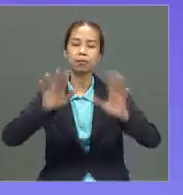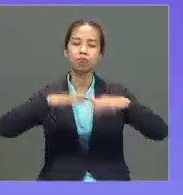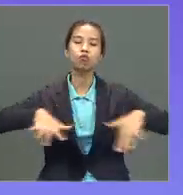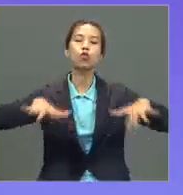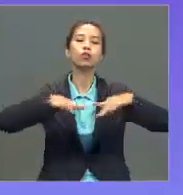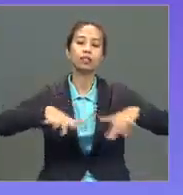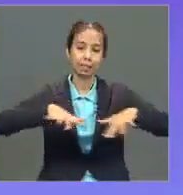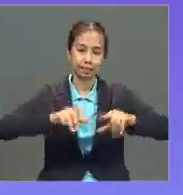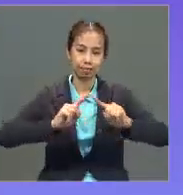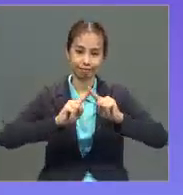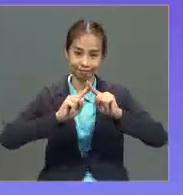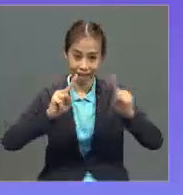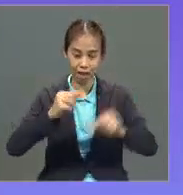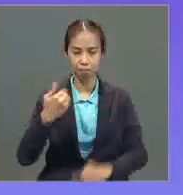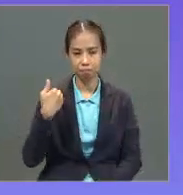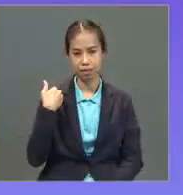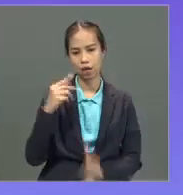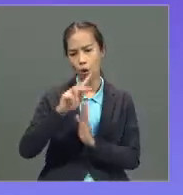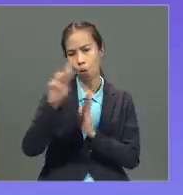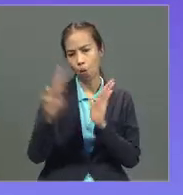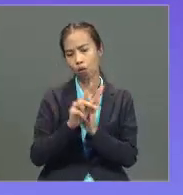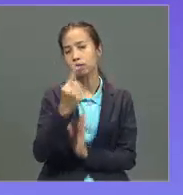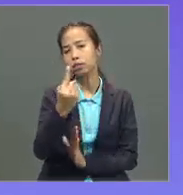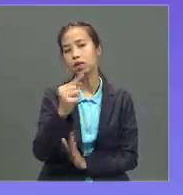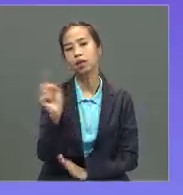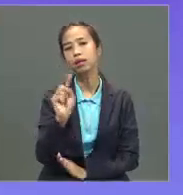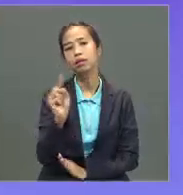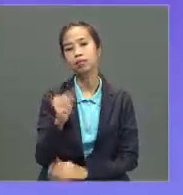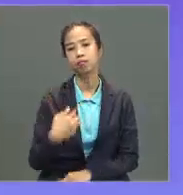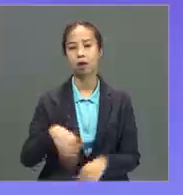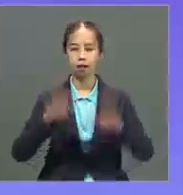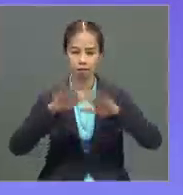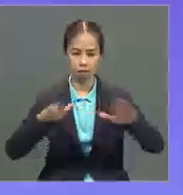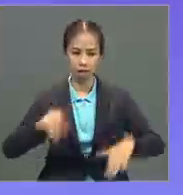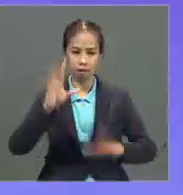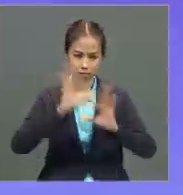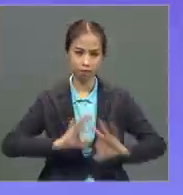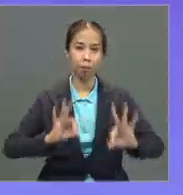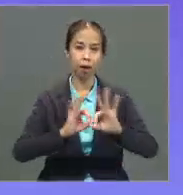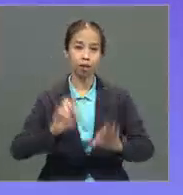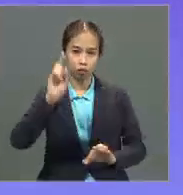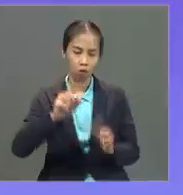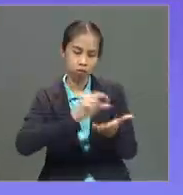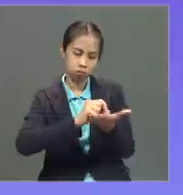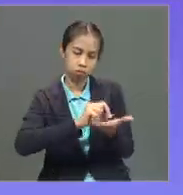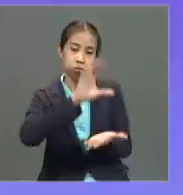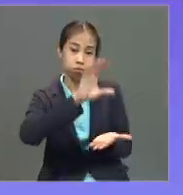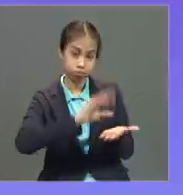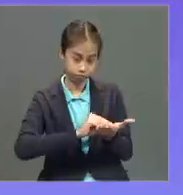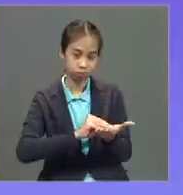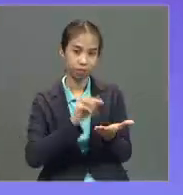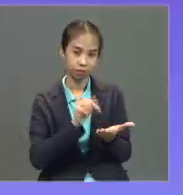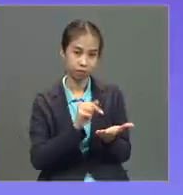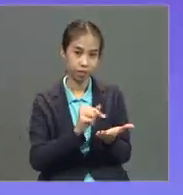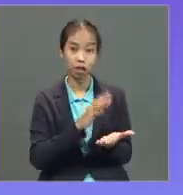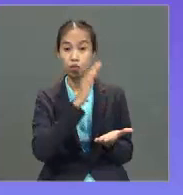คะแต่ว่ามีหนึ่งเงื่อนไขก็คือน้องๆ นักเรียนต่างๆต้องจดบันทึกการเดินทางการอยู่ในโรงเรียนเนี่ยไม่น่าห่วงหรอกแต่ว่า